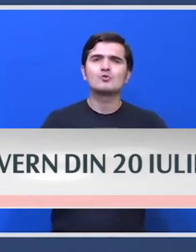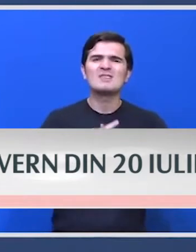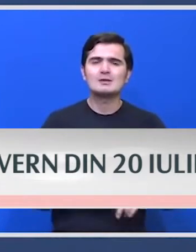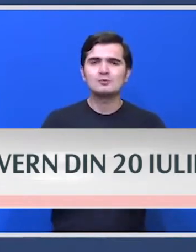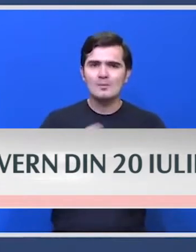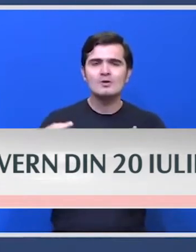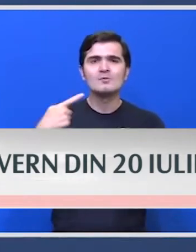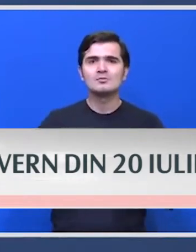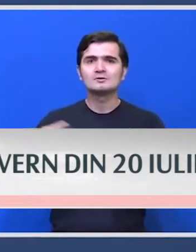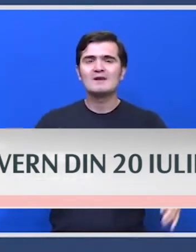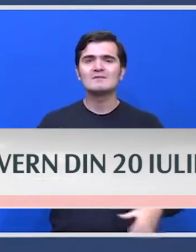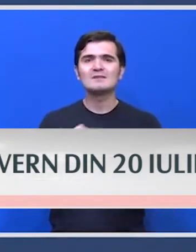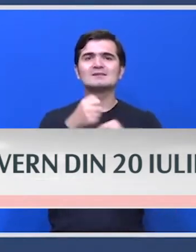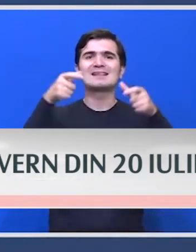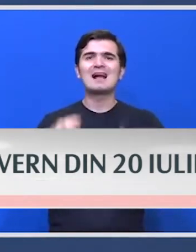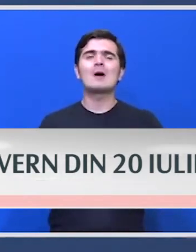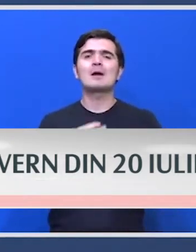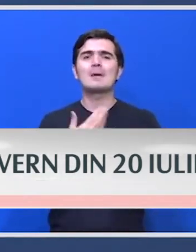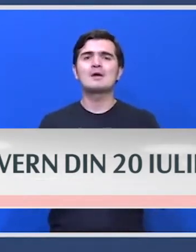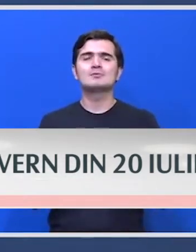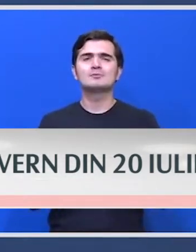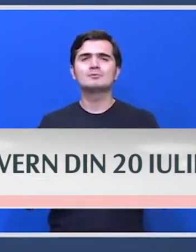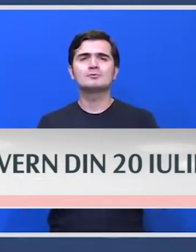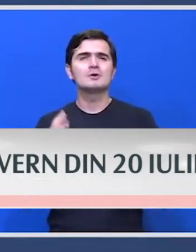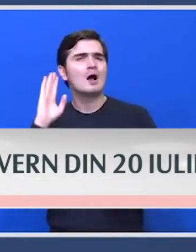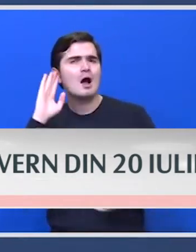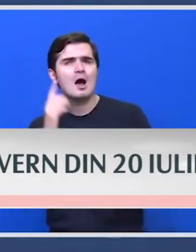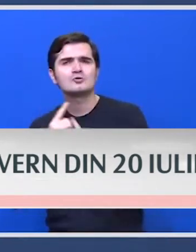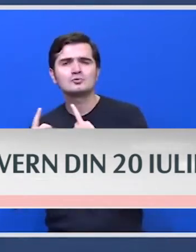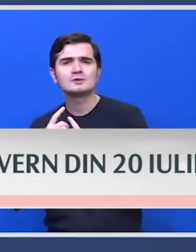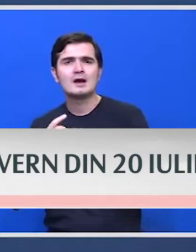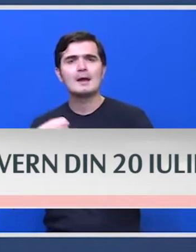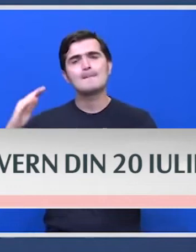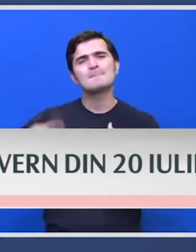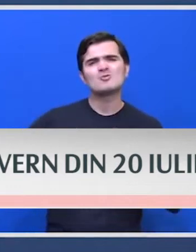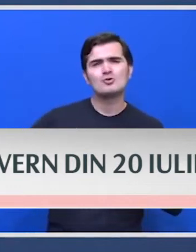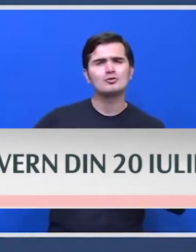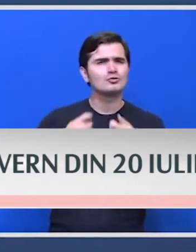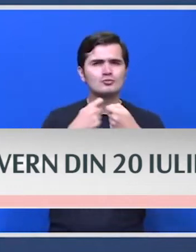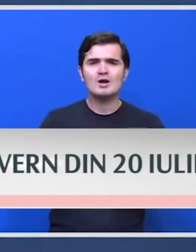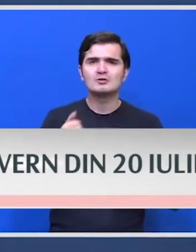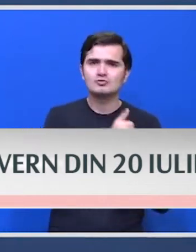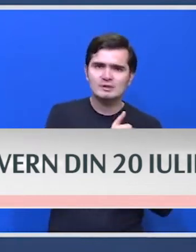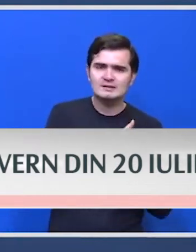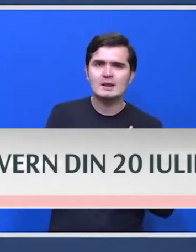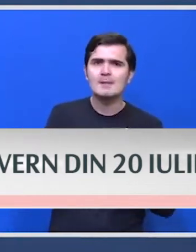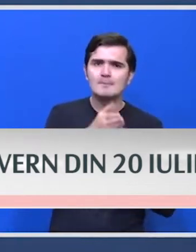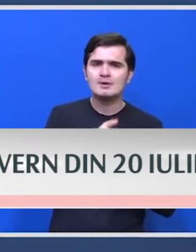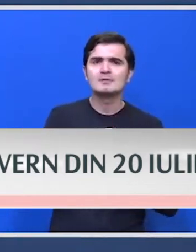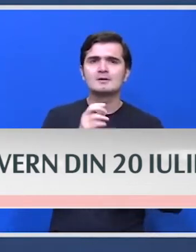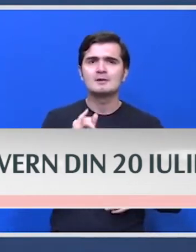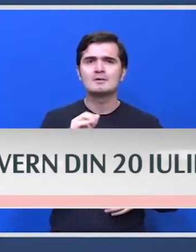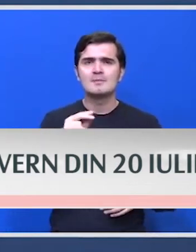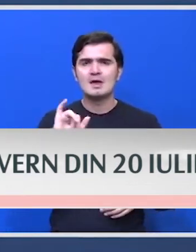de ascultare a minorilor în toate județele din țară la nivelul inspectoratelor județene de poliție, dar